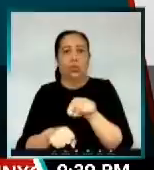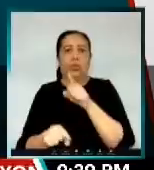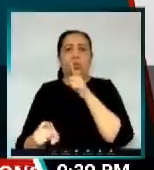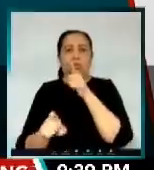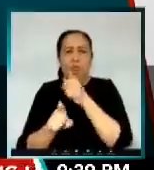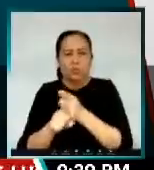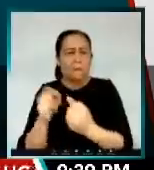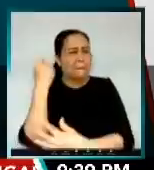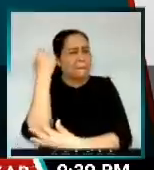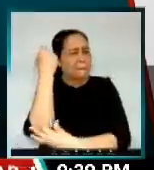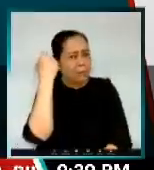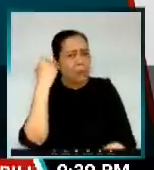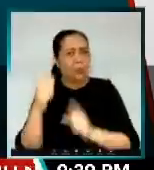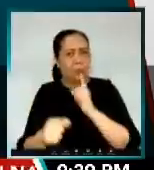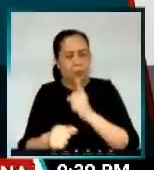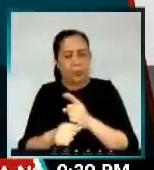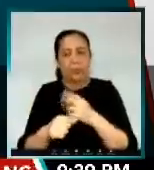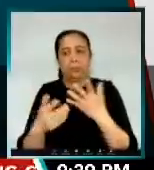mahihirap